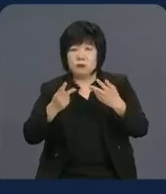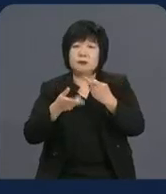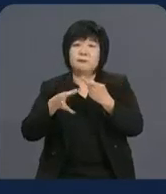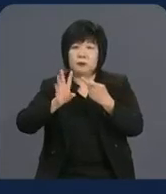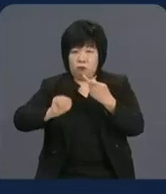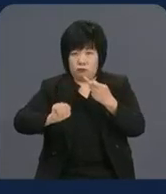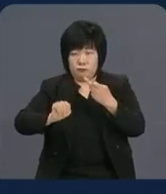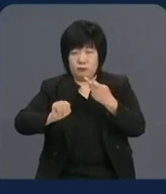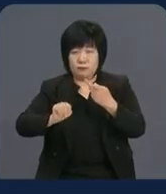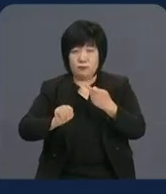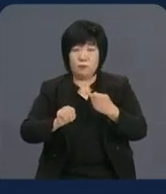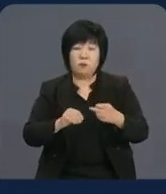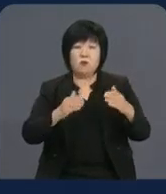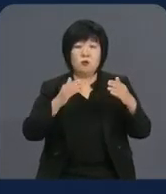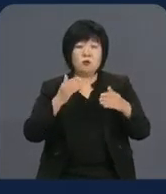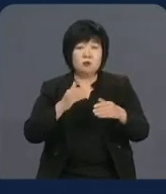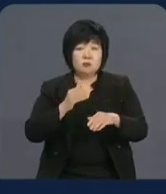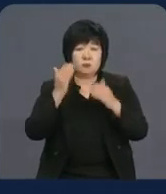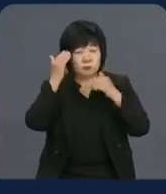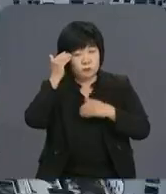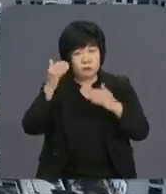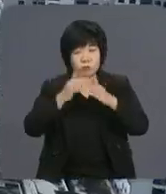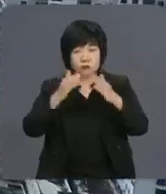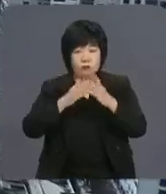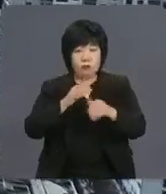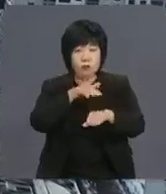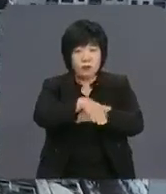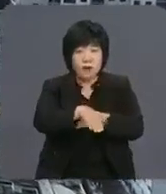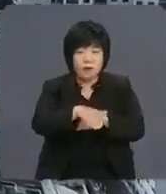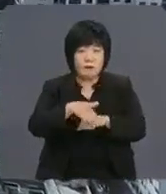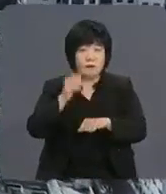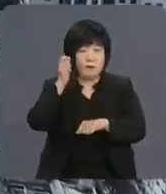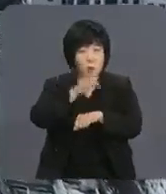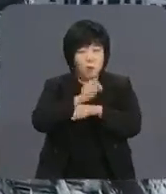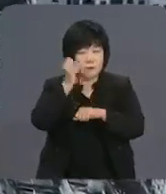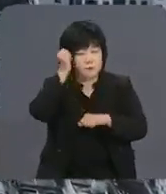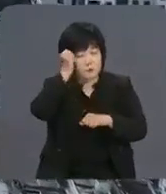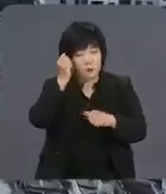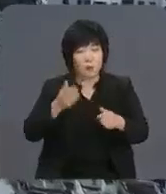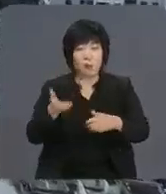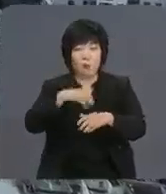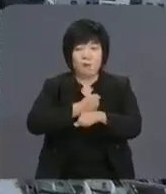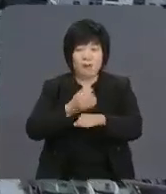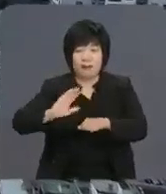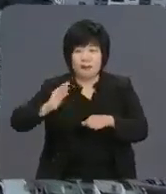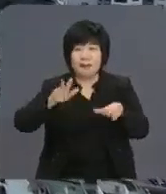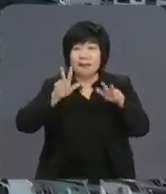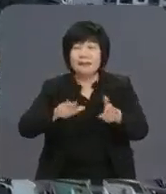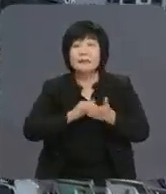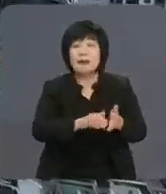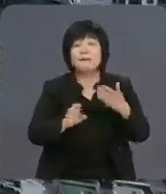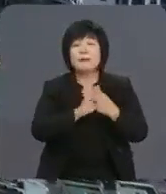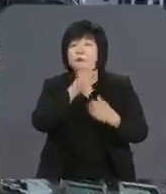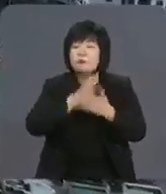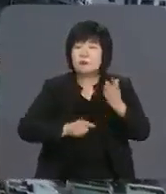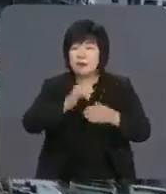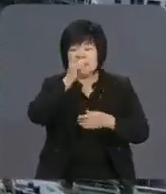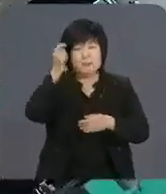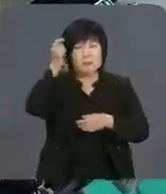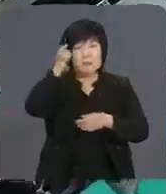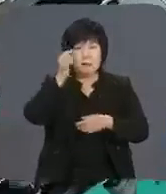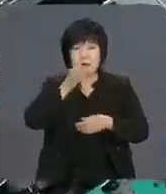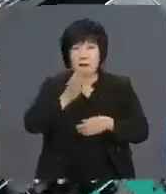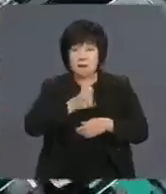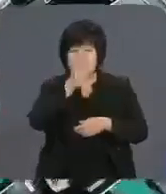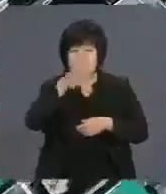주거용 오피스텔도 포함됐습니다 특히 최근 집값 얼음 세타 3 지금 가입하면 손에 라는 인식도 있지만